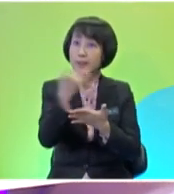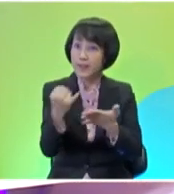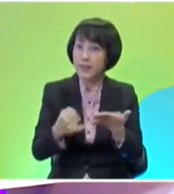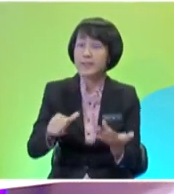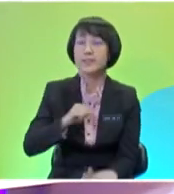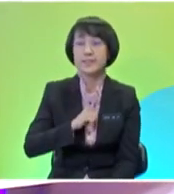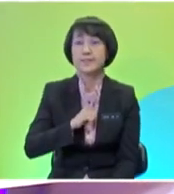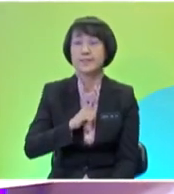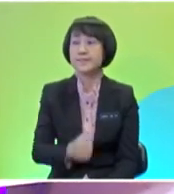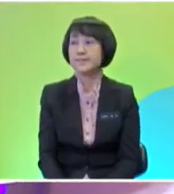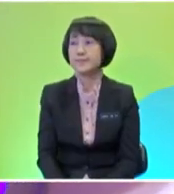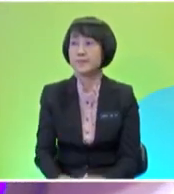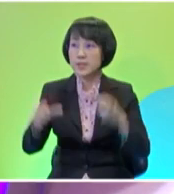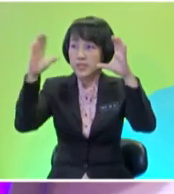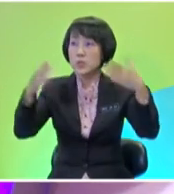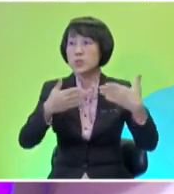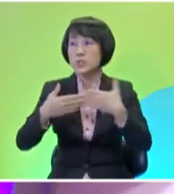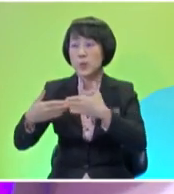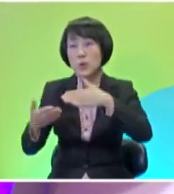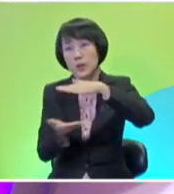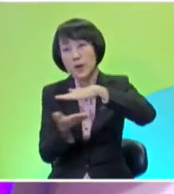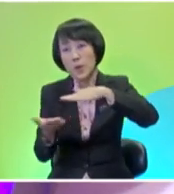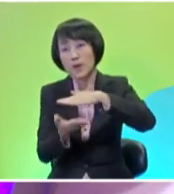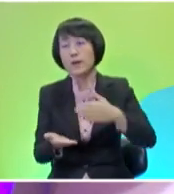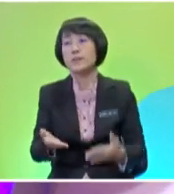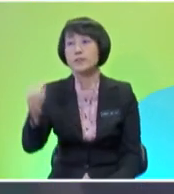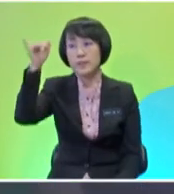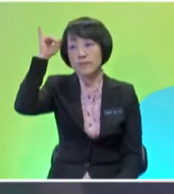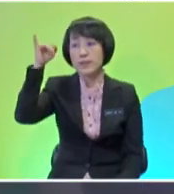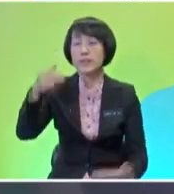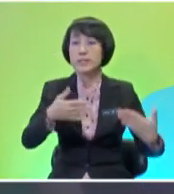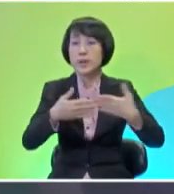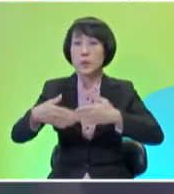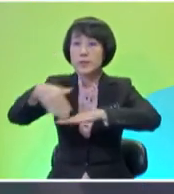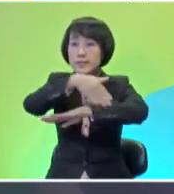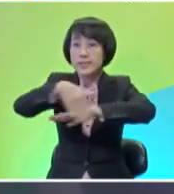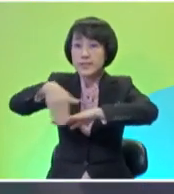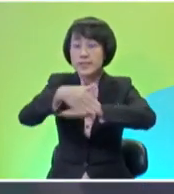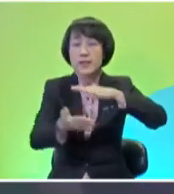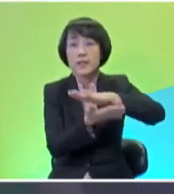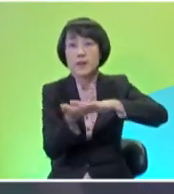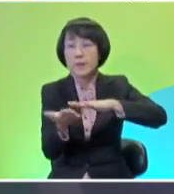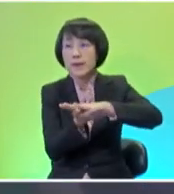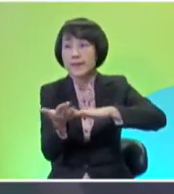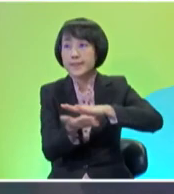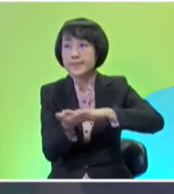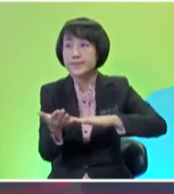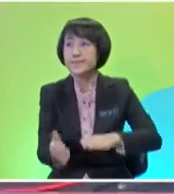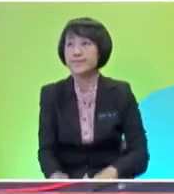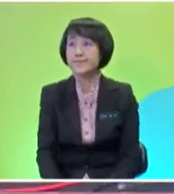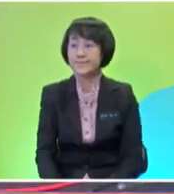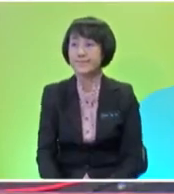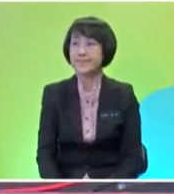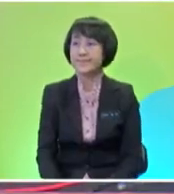sambung di bahagian bawah ni. Mm-hmm. Okey, Ifan mungkin kena sambung sisi dan juga tapak. Betul. Okay, itu yang Ifan tengah dulu buat sekarang ni. Yeah. Ini Ifan pun telah cuba cantumkan